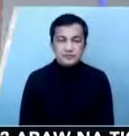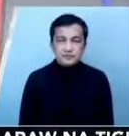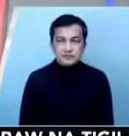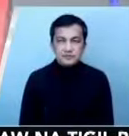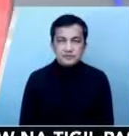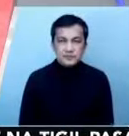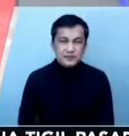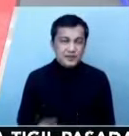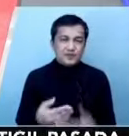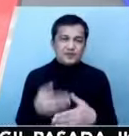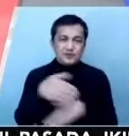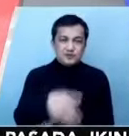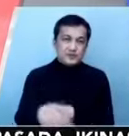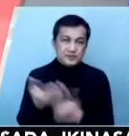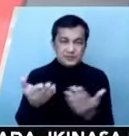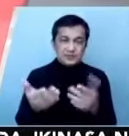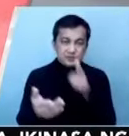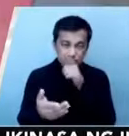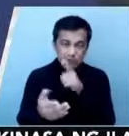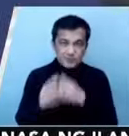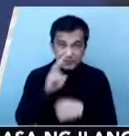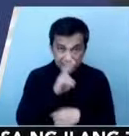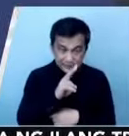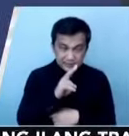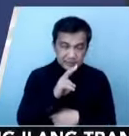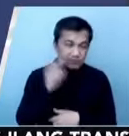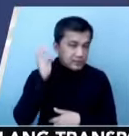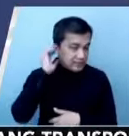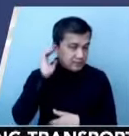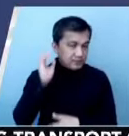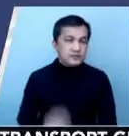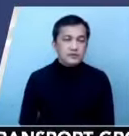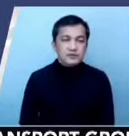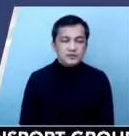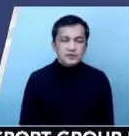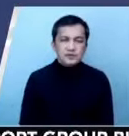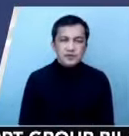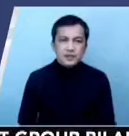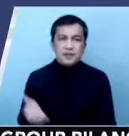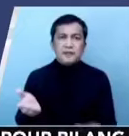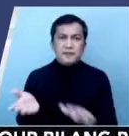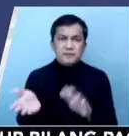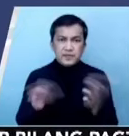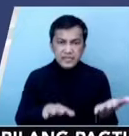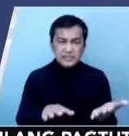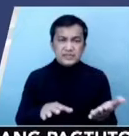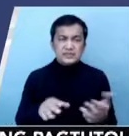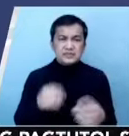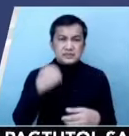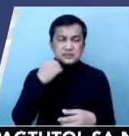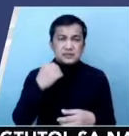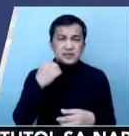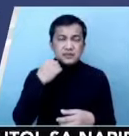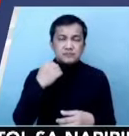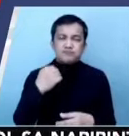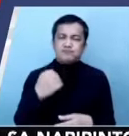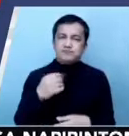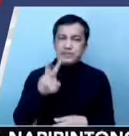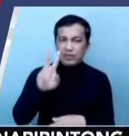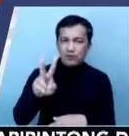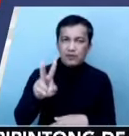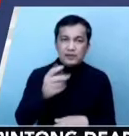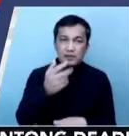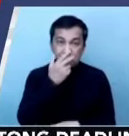Magandang gabi po, Luzon, Visayas at Mindanao. Patay ang 2 piloto ng Philippine Navy matapos bumagsak